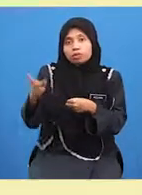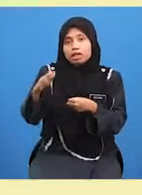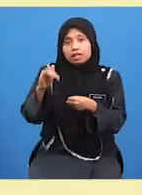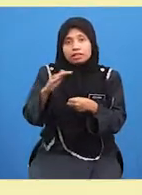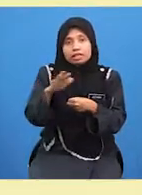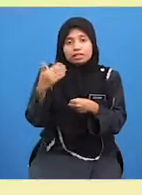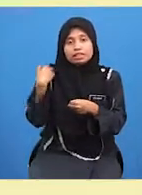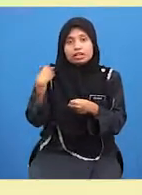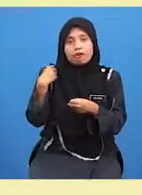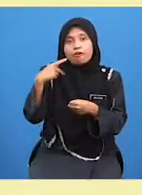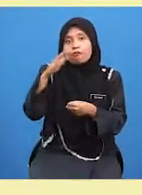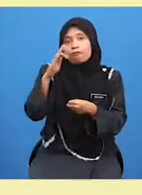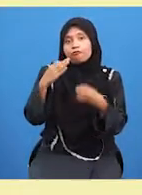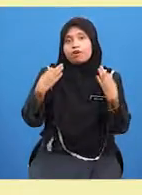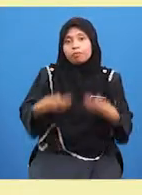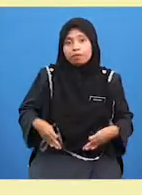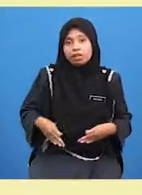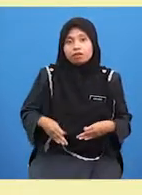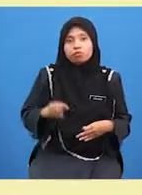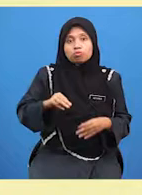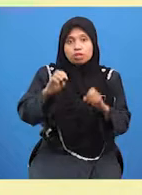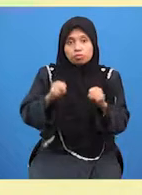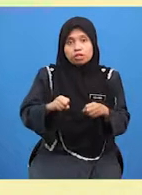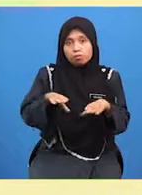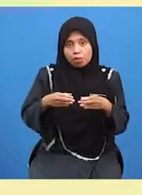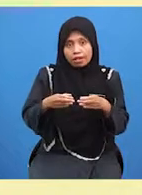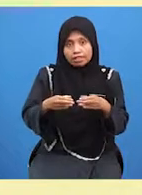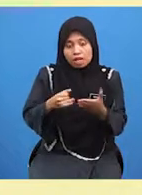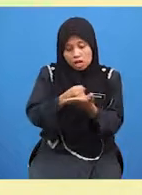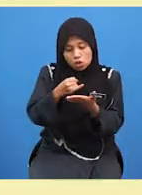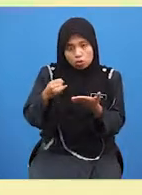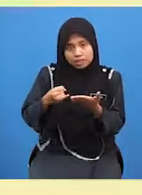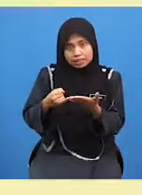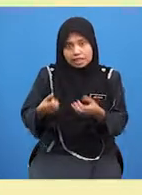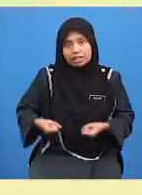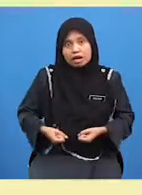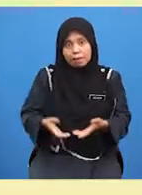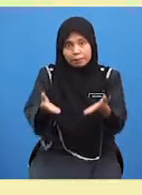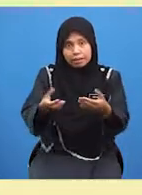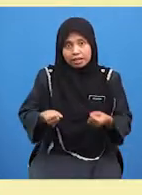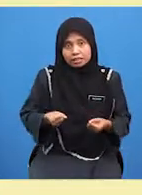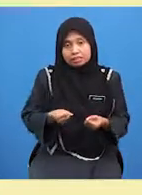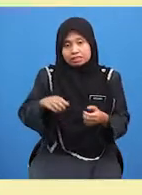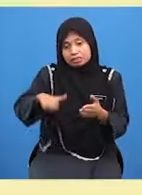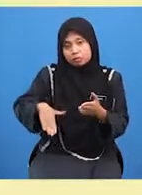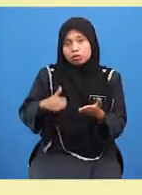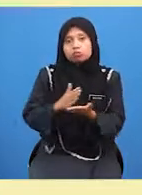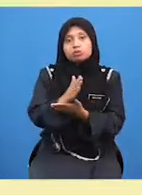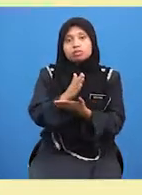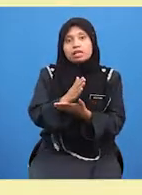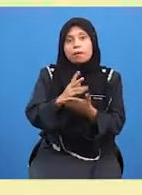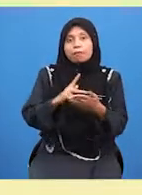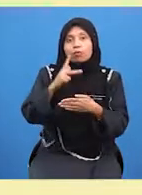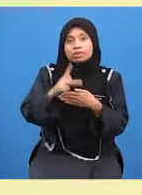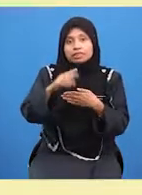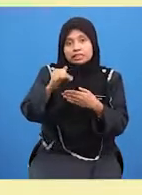fabrik, murid perlu menghasilkan lukisan hamparan sebelum meneruskan proses yang